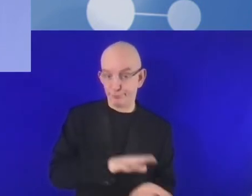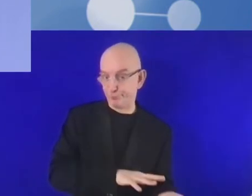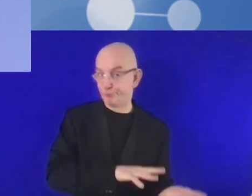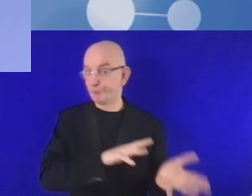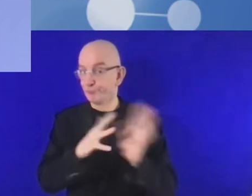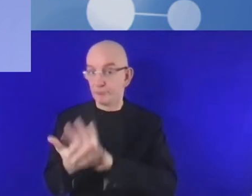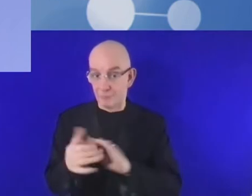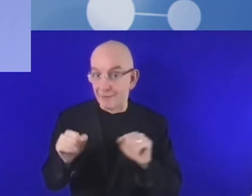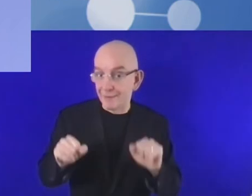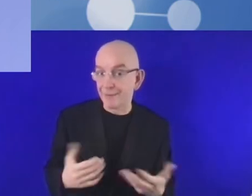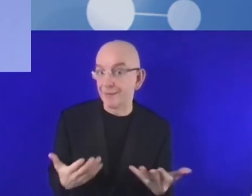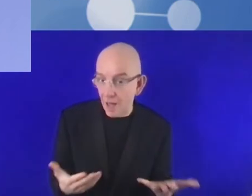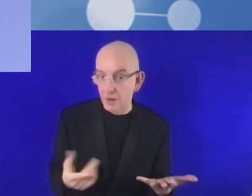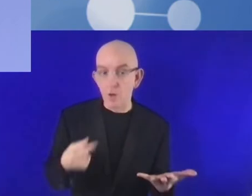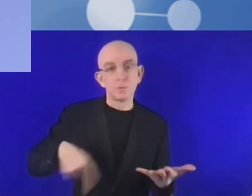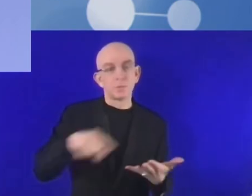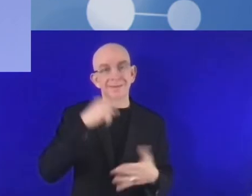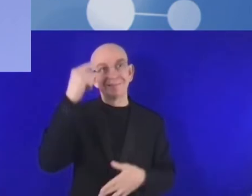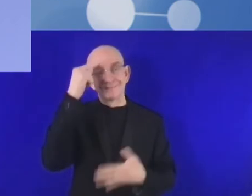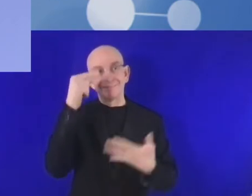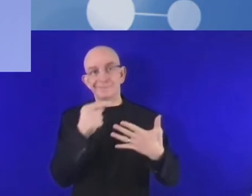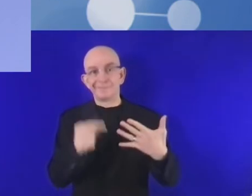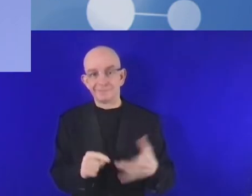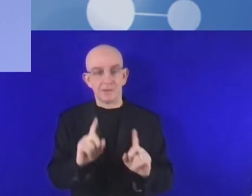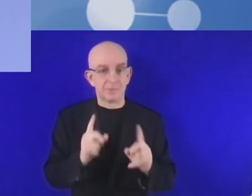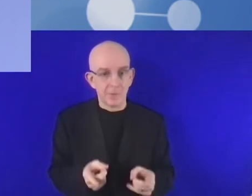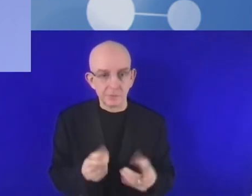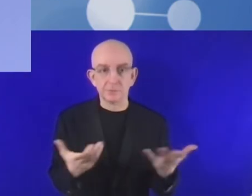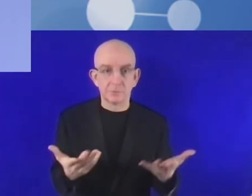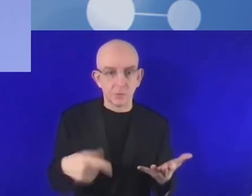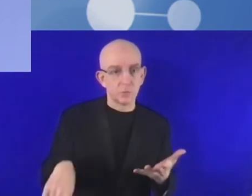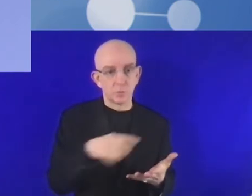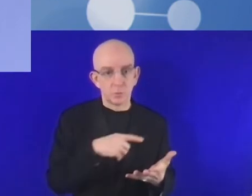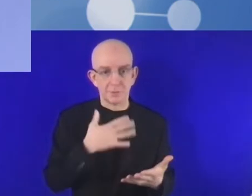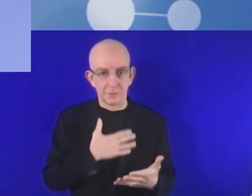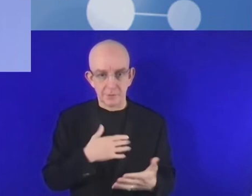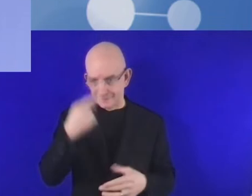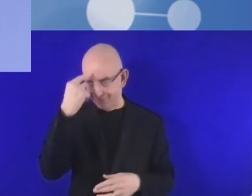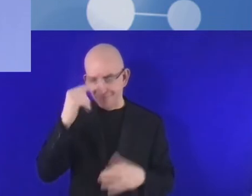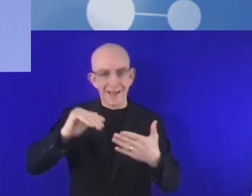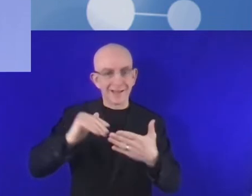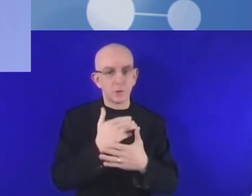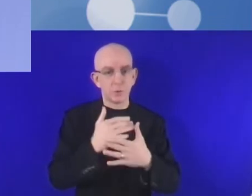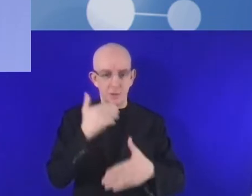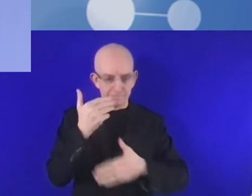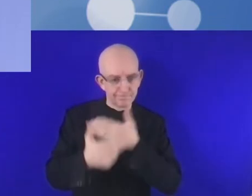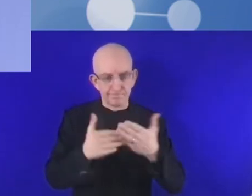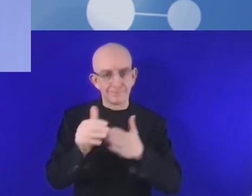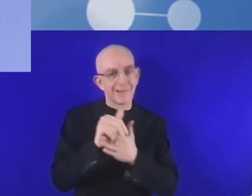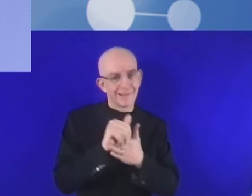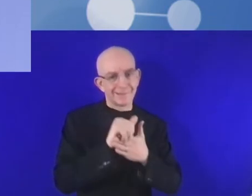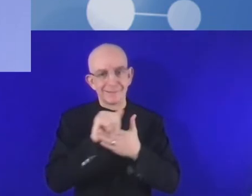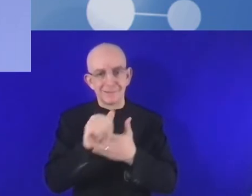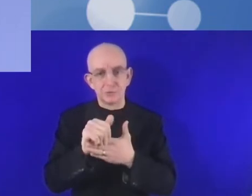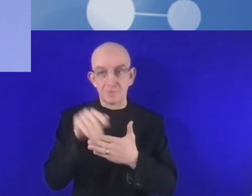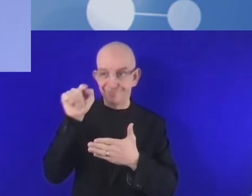非常重要的是，我们不能缺失法律的一些法规。第二个很重要的因